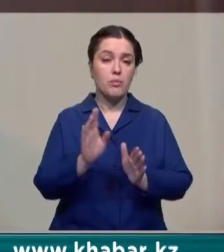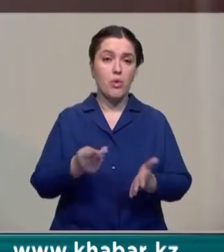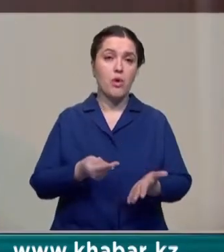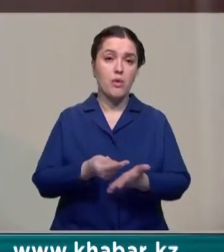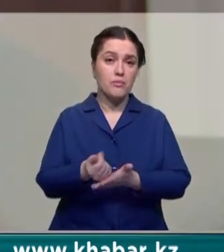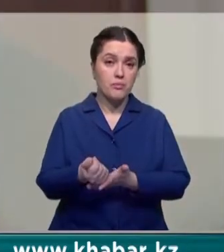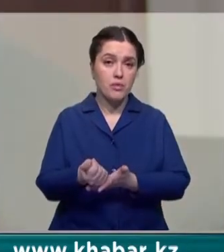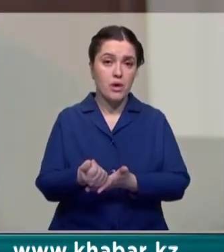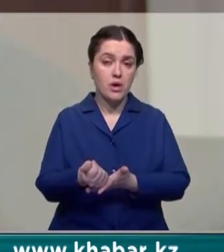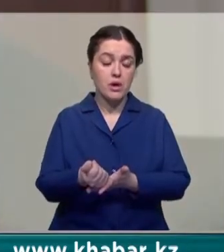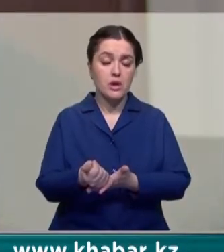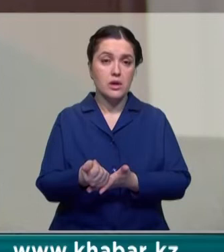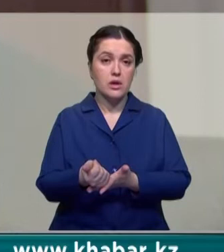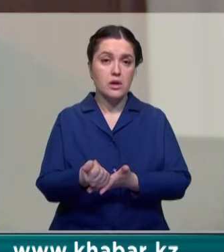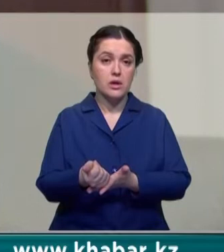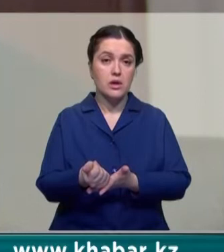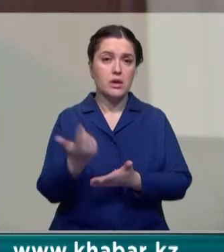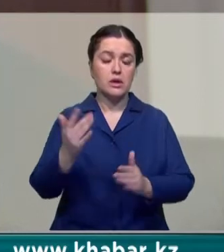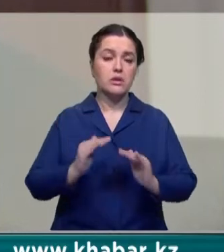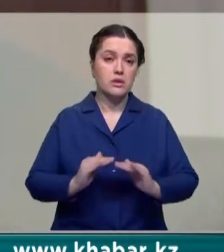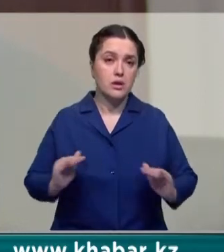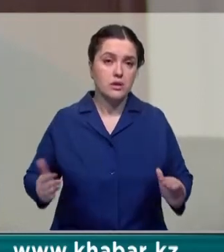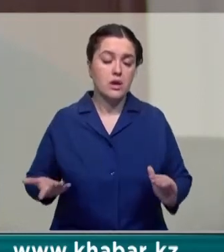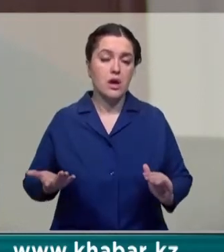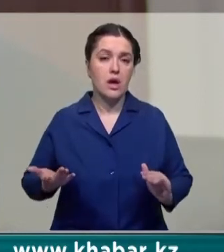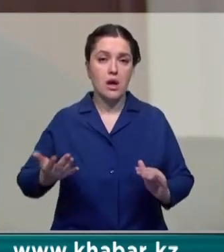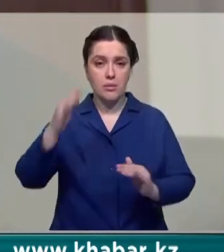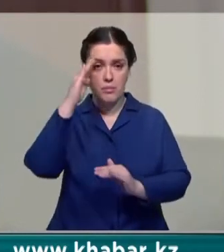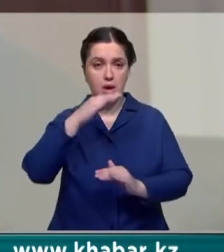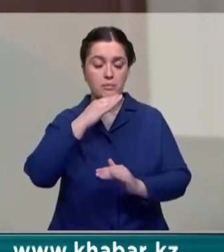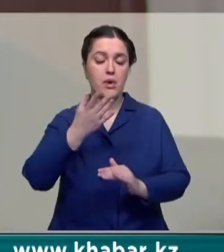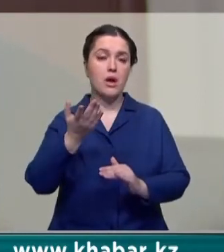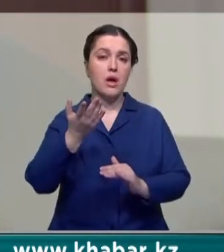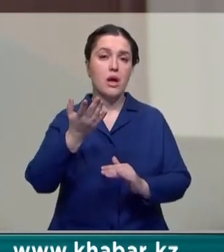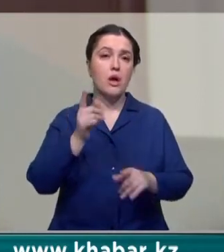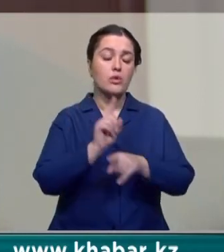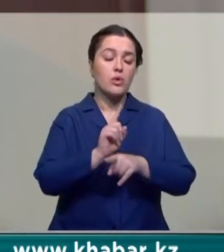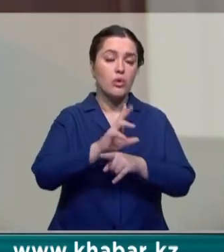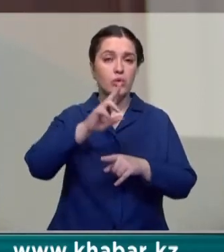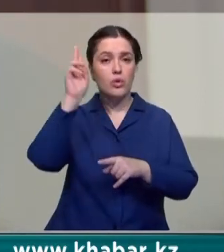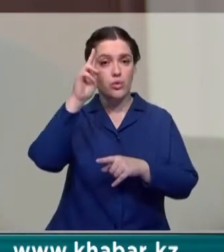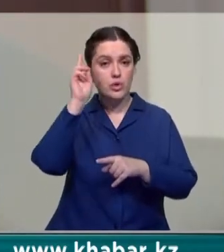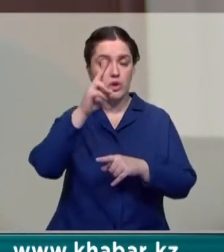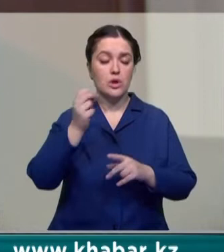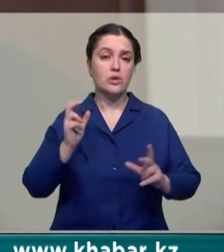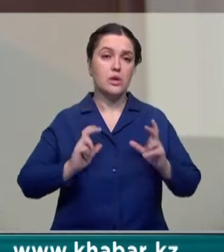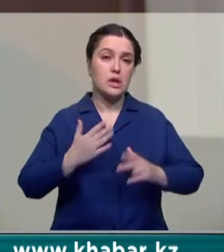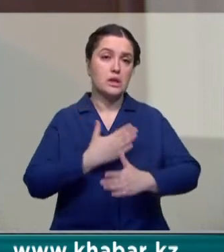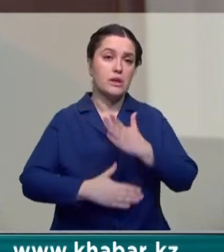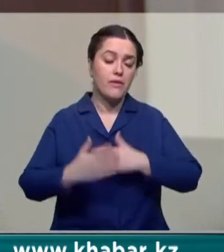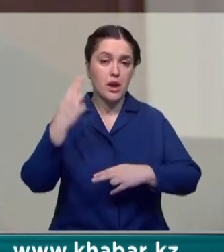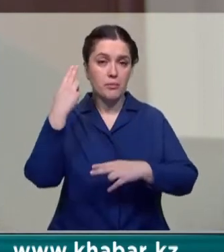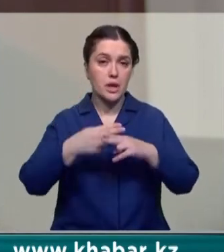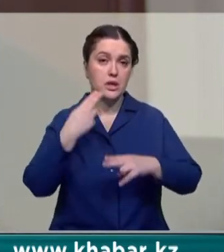осуществляться еждивенцам, как несовершеннолетние дети, либо учащиеся дети, либо инвалиды, там,